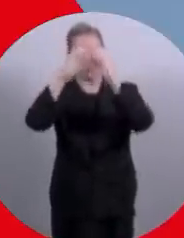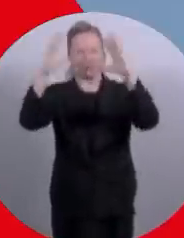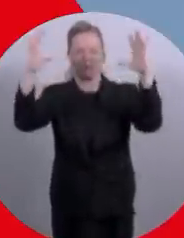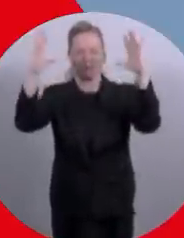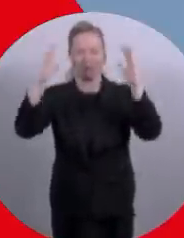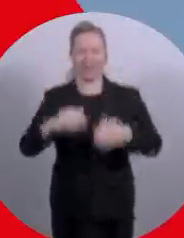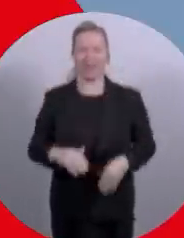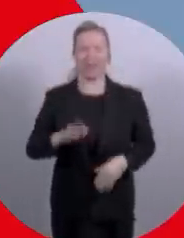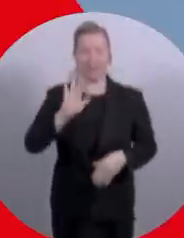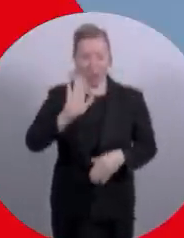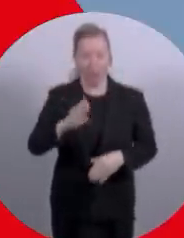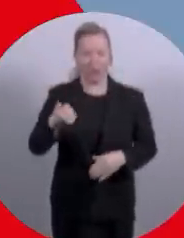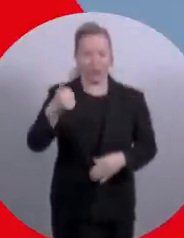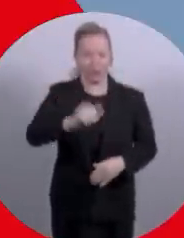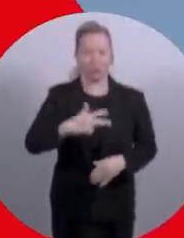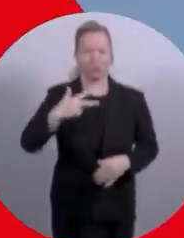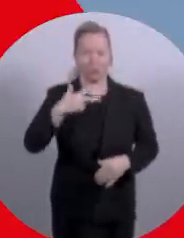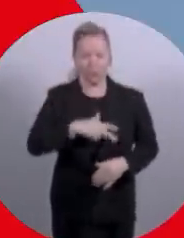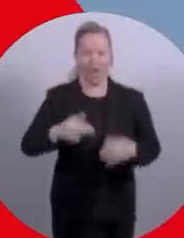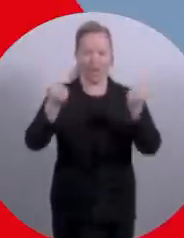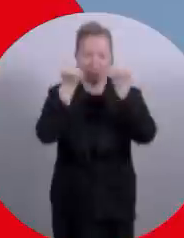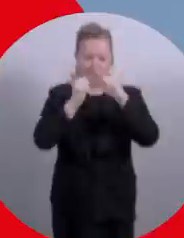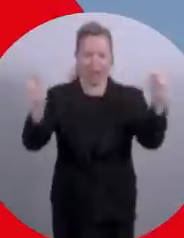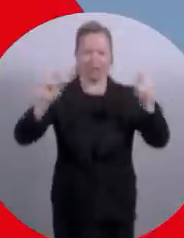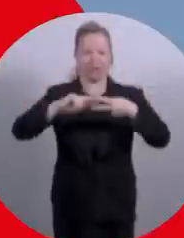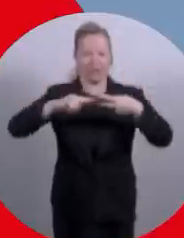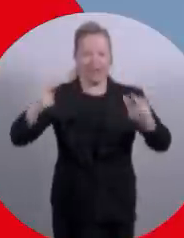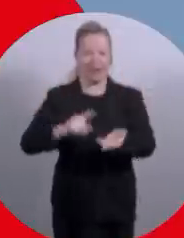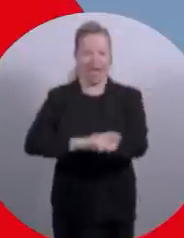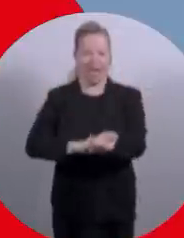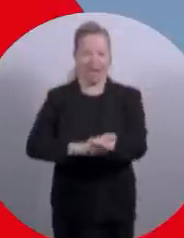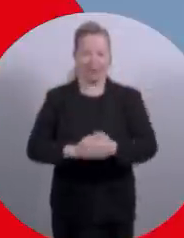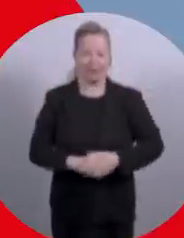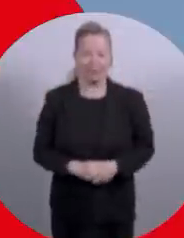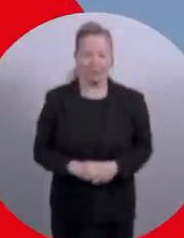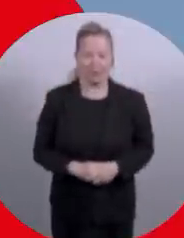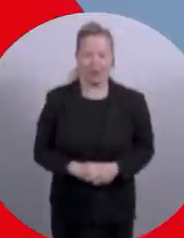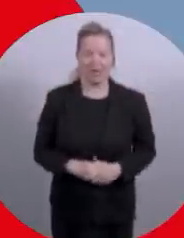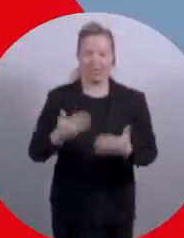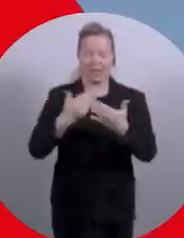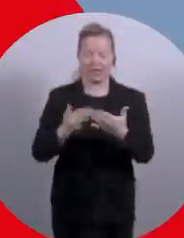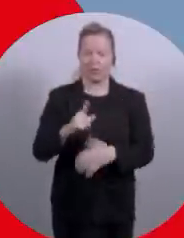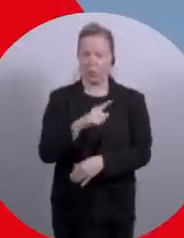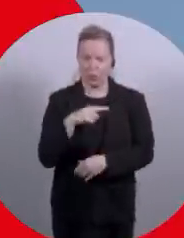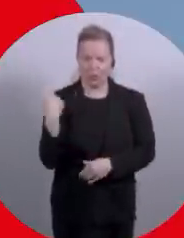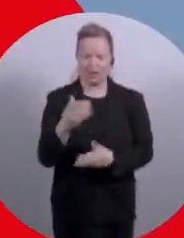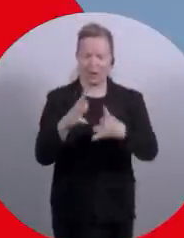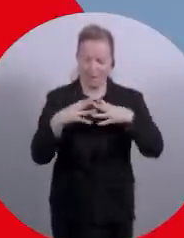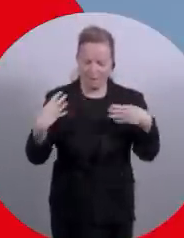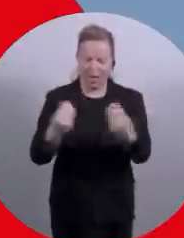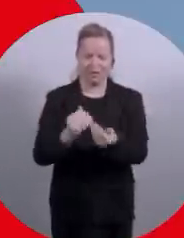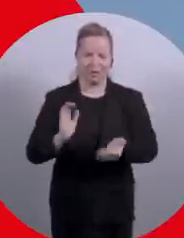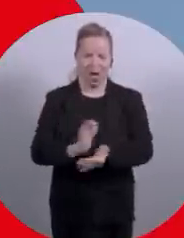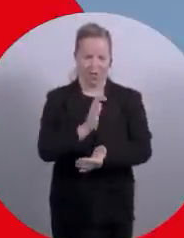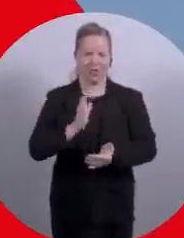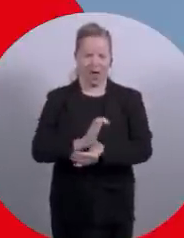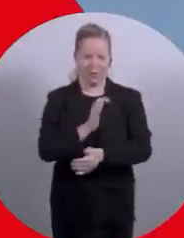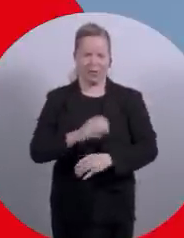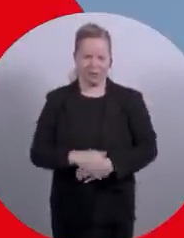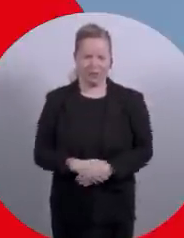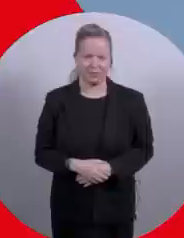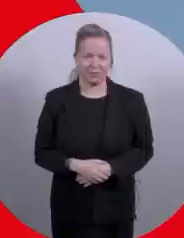sozialdemokratischen DNA und deshalb ist es unsere gemeinsame Aufgabe und die ist nicht